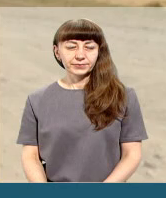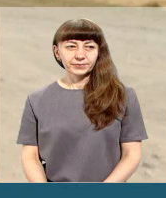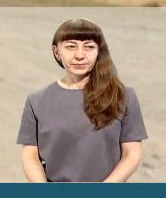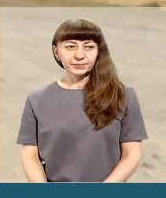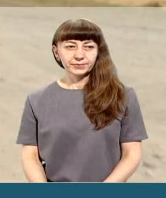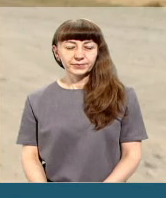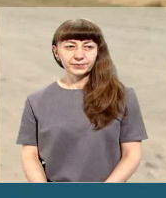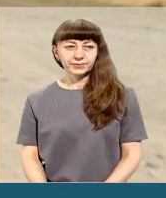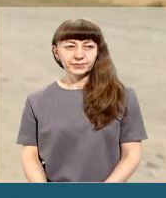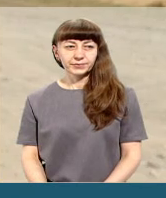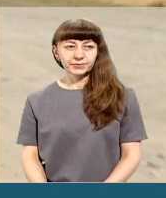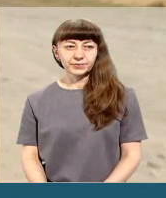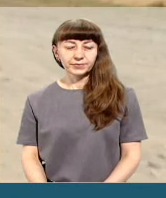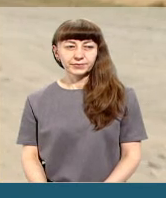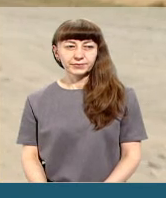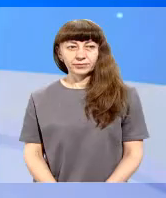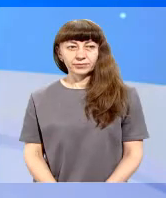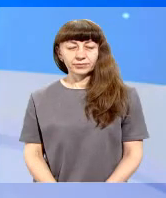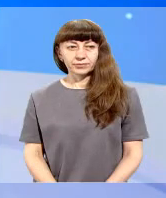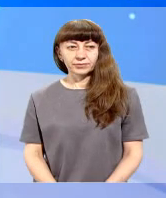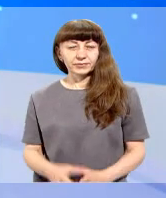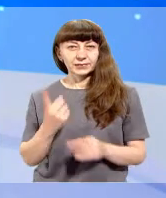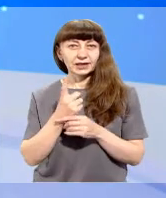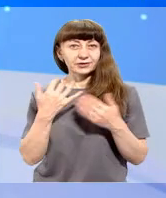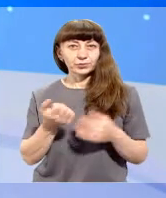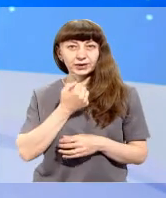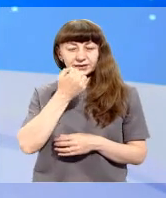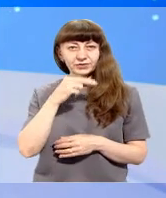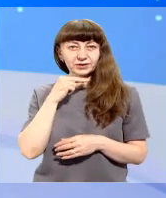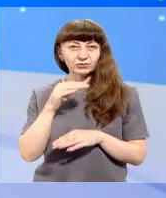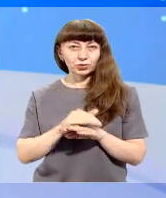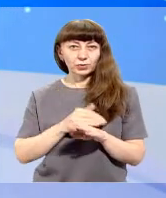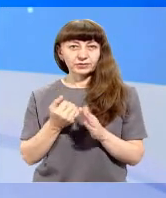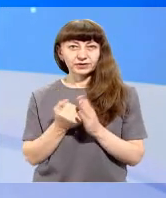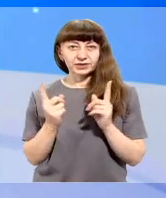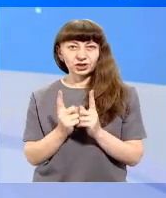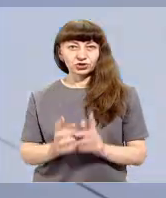Кадырали Ахмедбеков, телеканал Костанай. На этом все. До встречи.